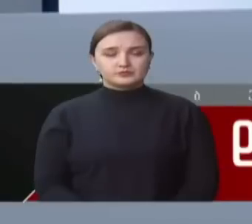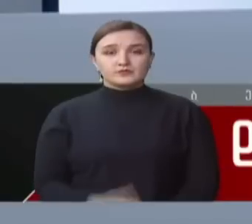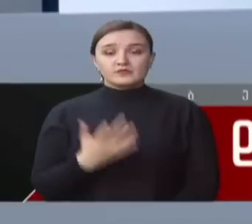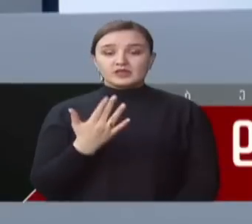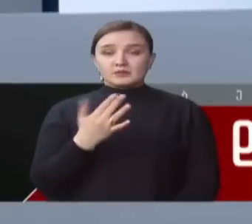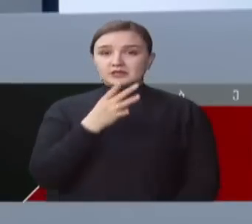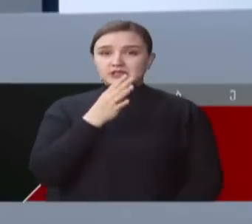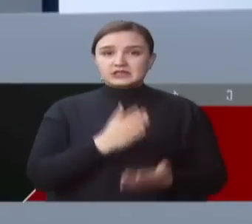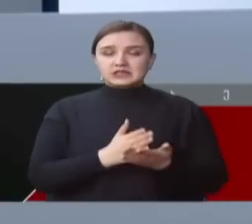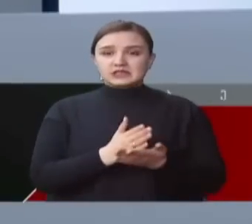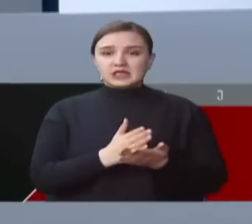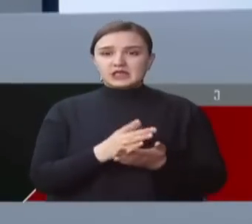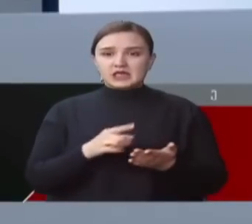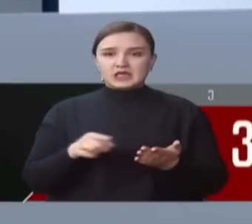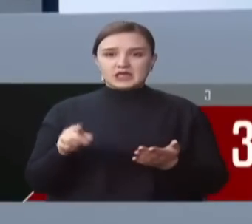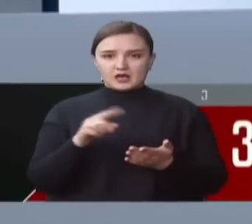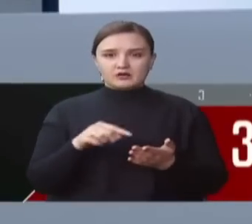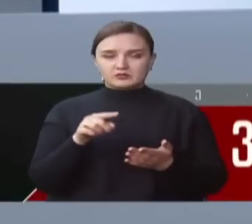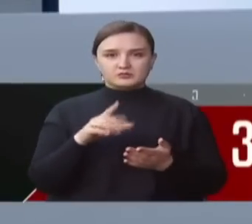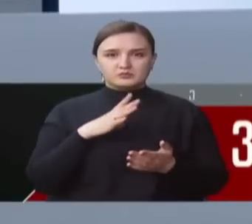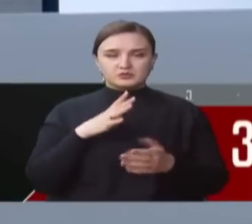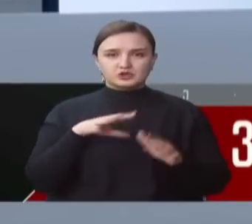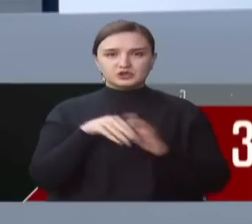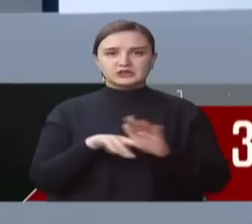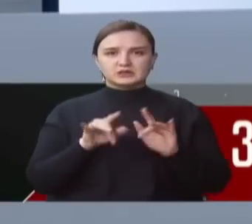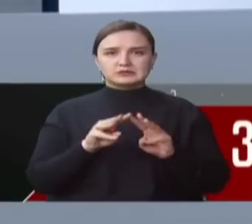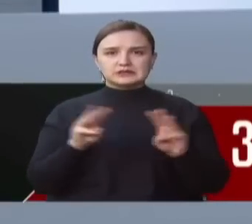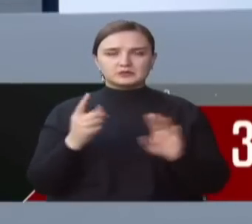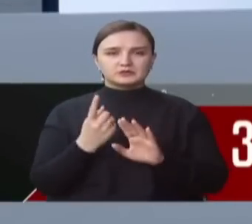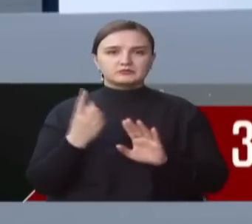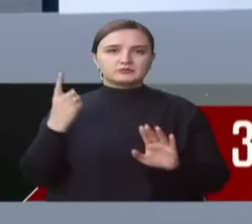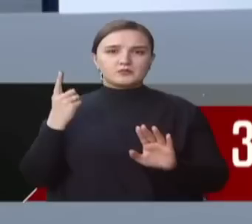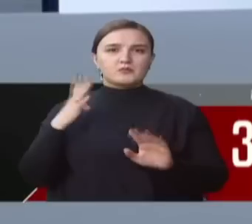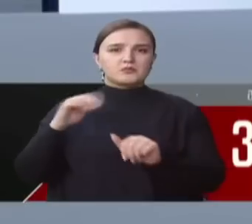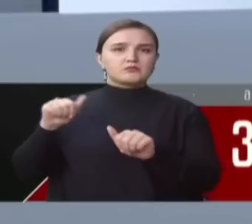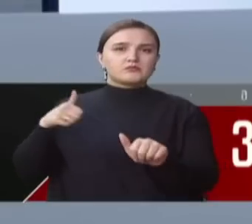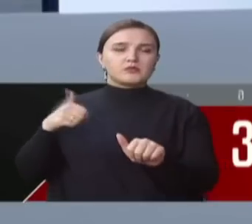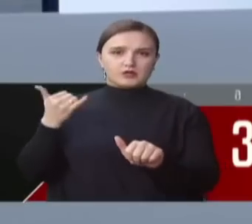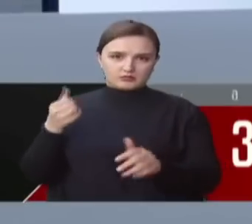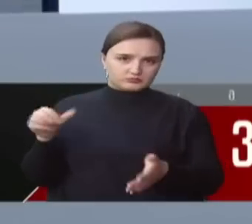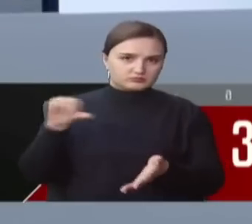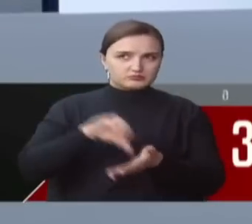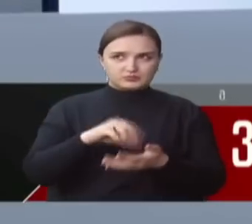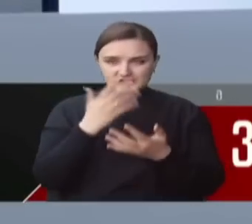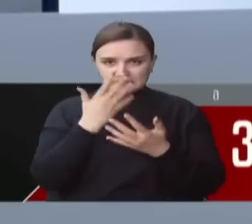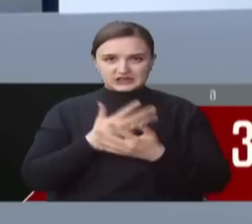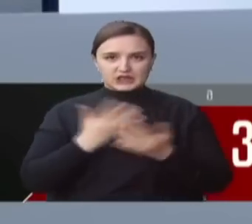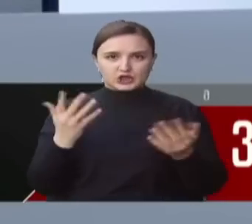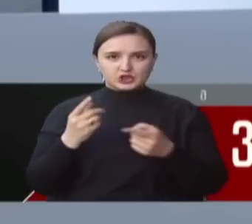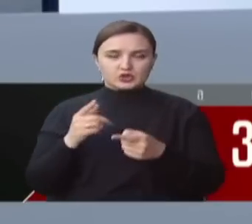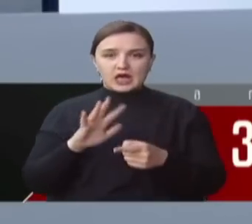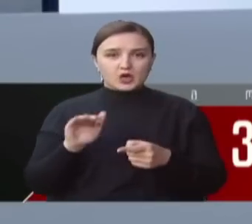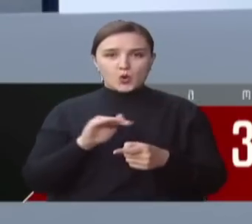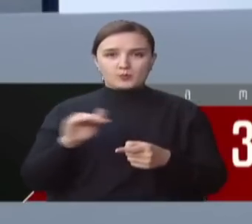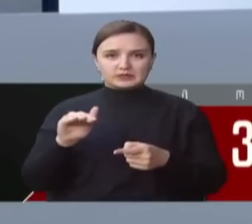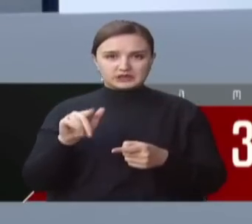Randomi metzliani pasiu robise de chitil și copnii şemdek şi neganşac meta copilii ministri săjaro activă bepsit scrips. Vânomera bisule spridan ara formaluri